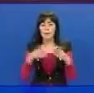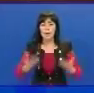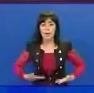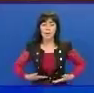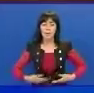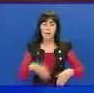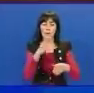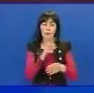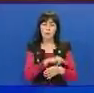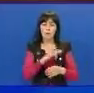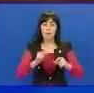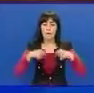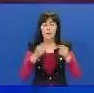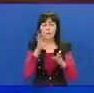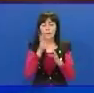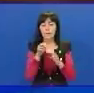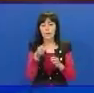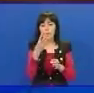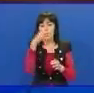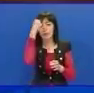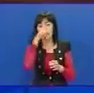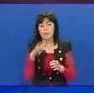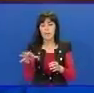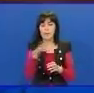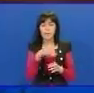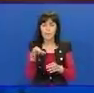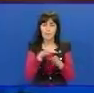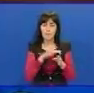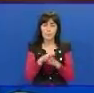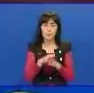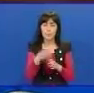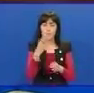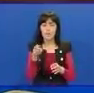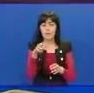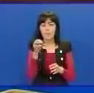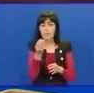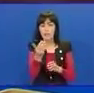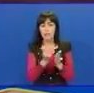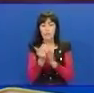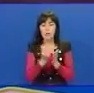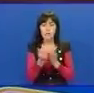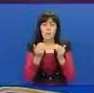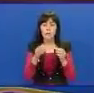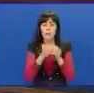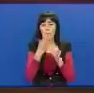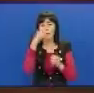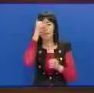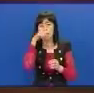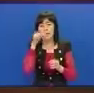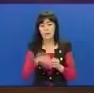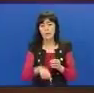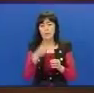қызметтермен қамтылып отыр. Бұл мақсатқа 2012 жылы жалпы облыс бойынша 1,5 миллиард теңге бөлінген болатын болса, 15 жылы тиісінше